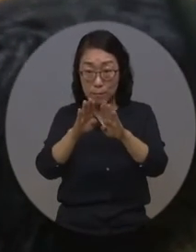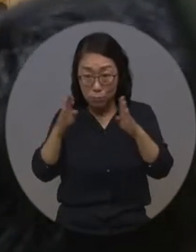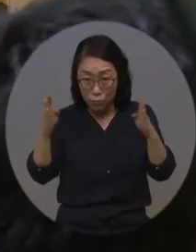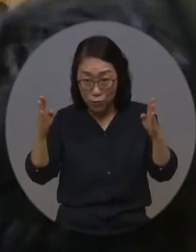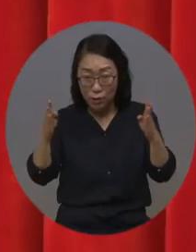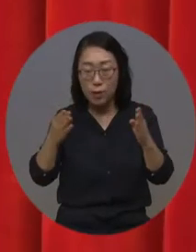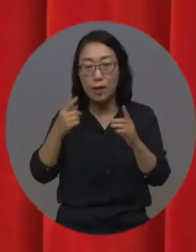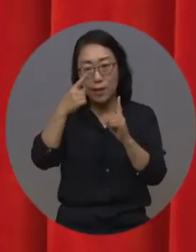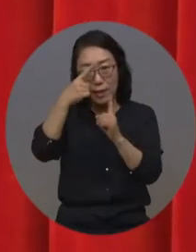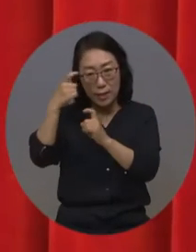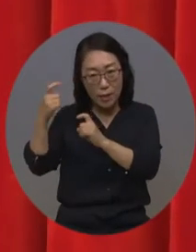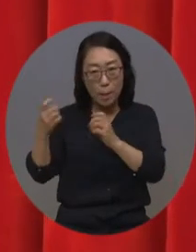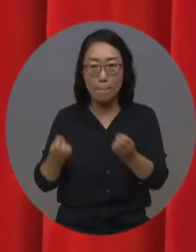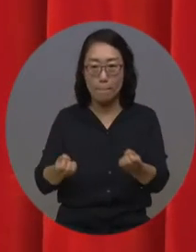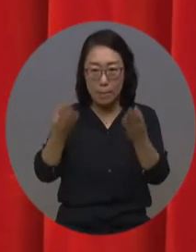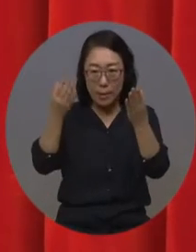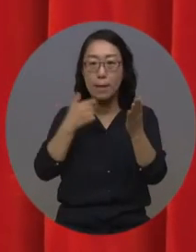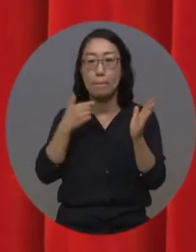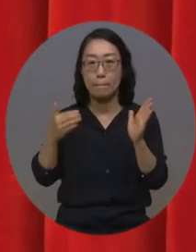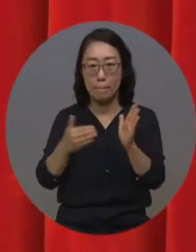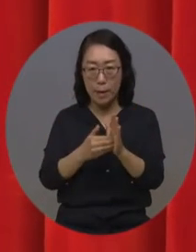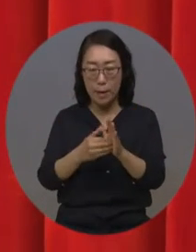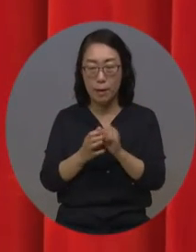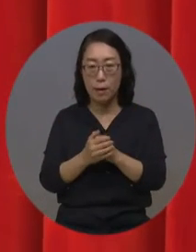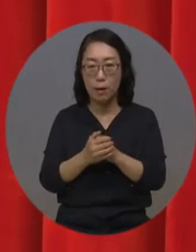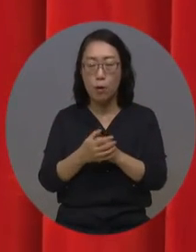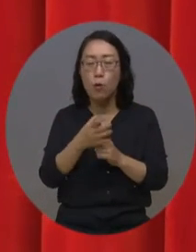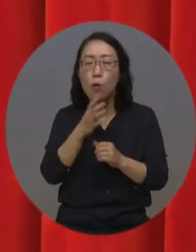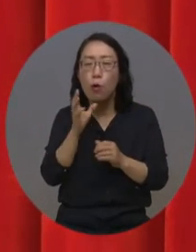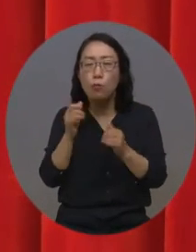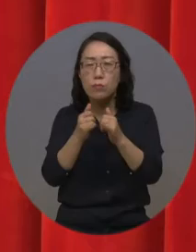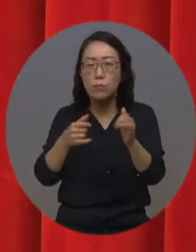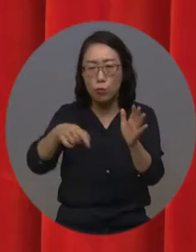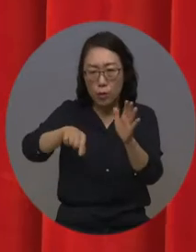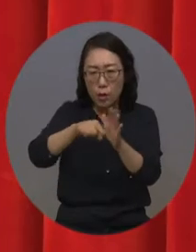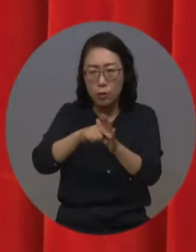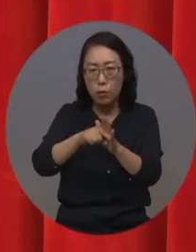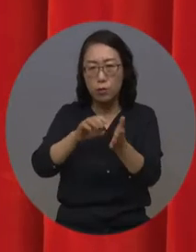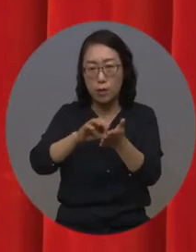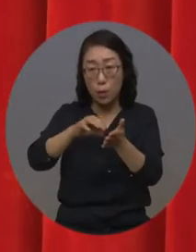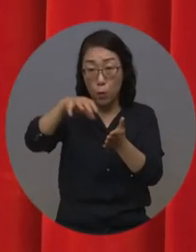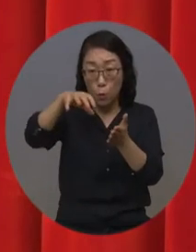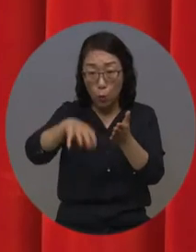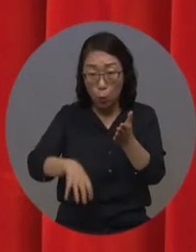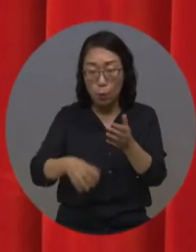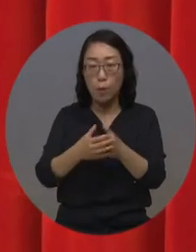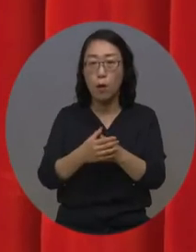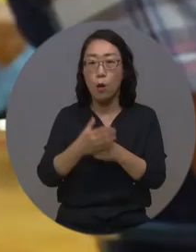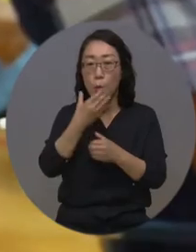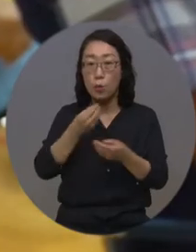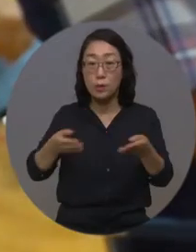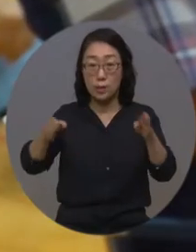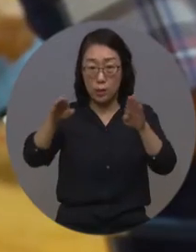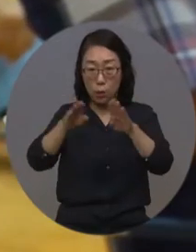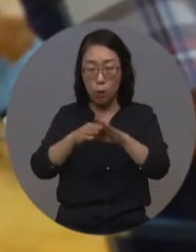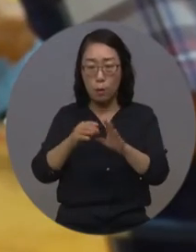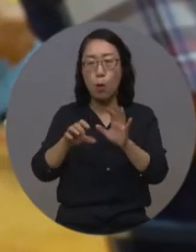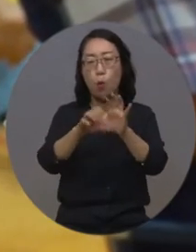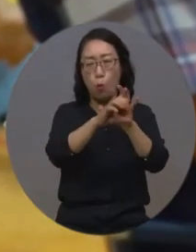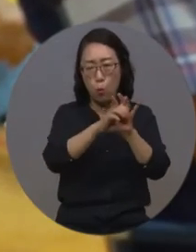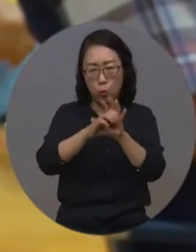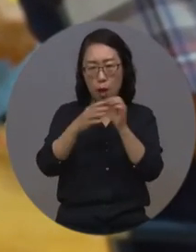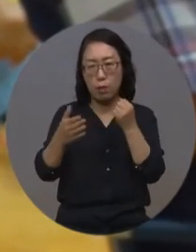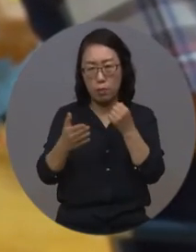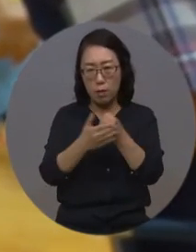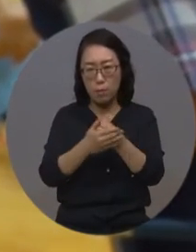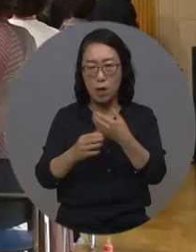진행했습니다. 2006년 개관하여 어르신들의 노후 생활을 위한 공간으로 사용되어 온 노인종합복지관은 코로나19의 확산에